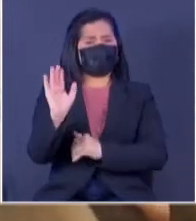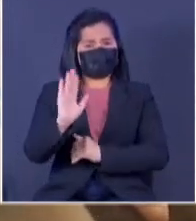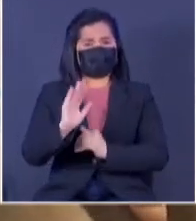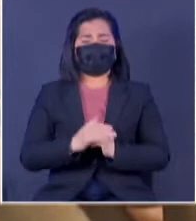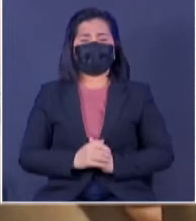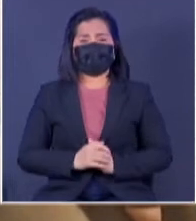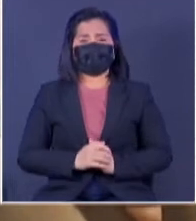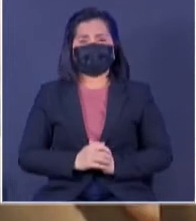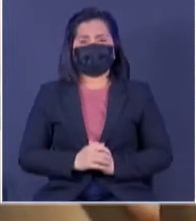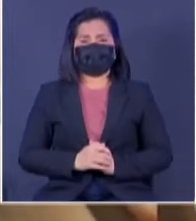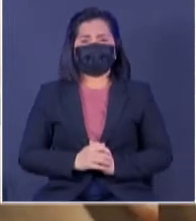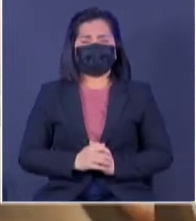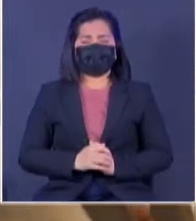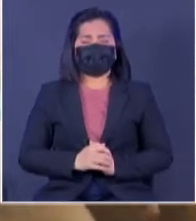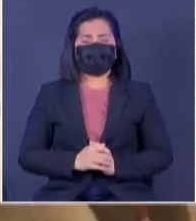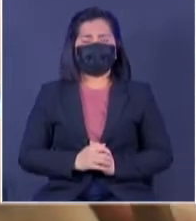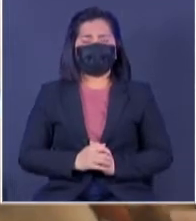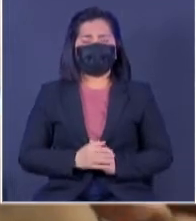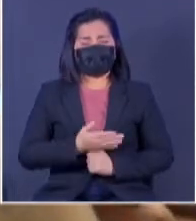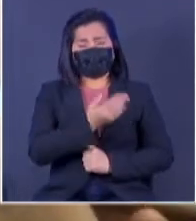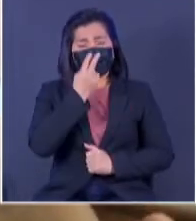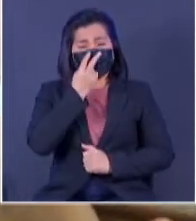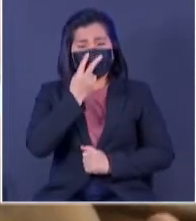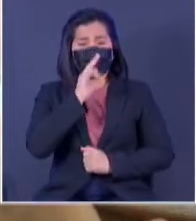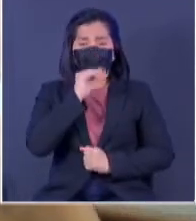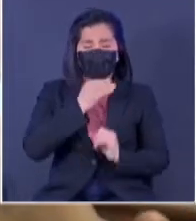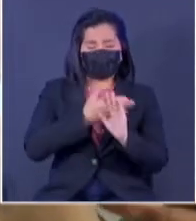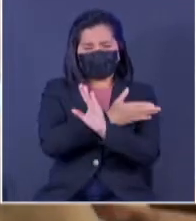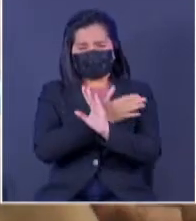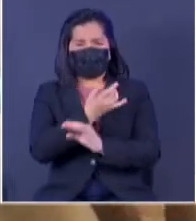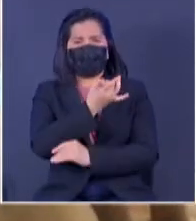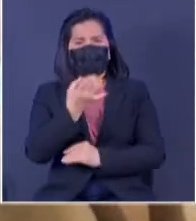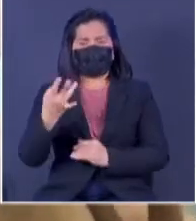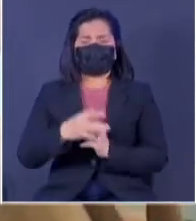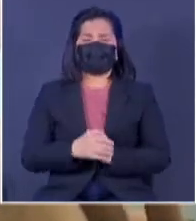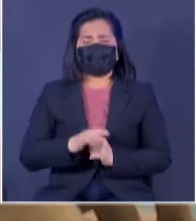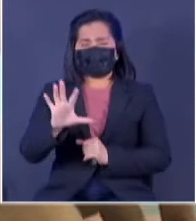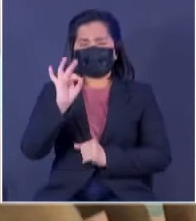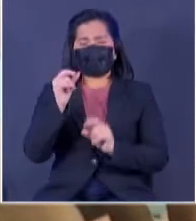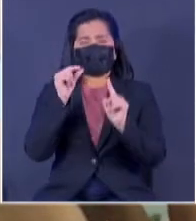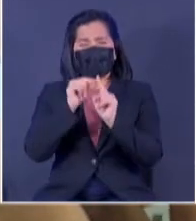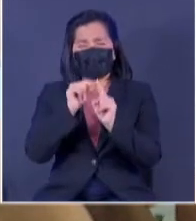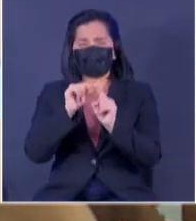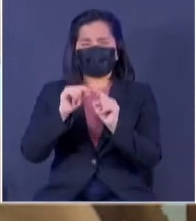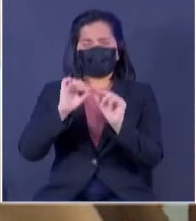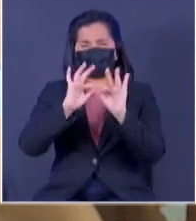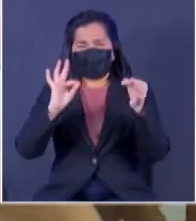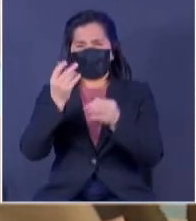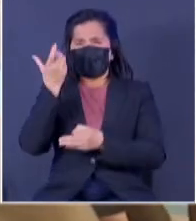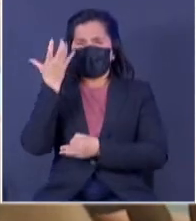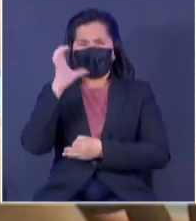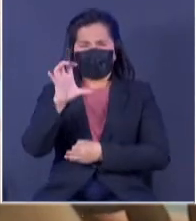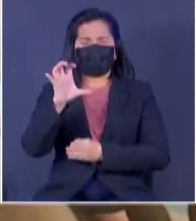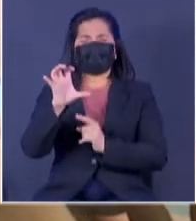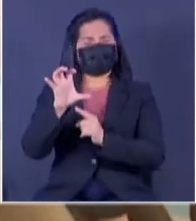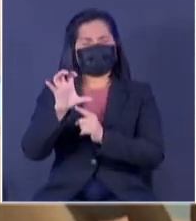ความเห็นที่เป็นทางการนะครับเพราะฉะนั้นก็ต้องดูบริบทด้วยว่าเขาพูดอะไรการเอาคำใดคำหนึ่งประโยคใดประโยคหนึ่งไปโค้ดอย่างเดียวเนี่ย